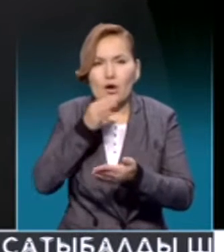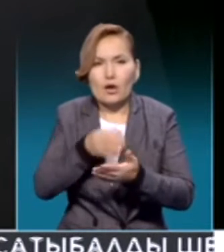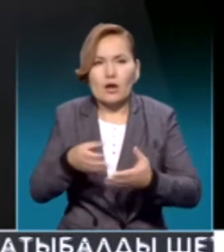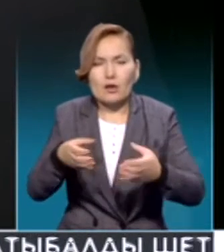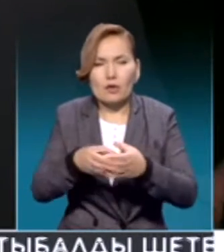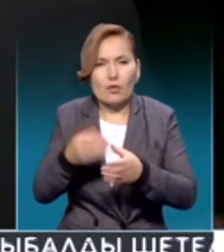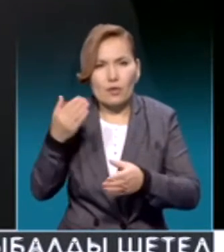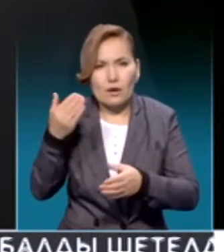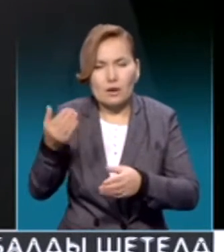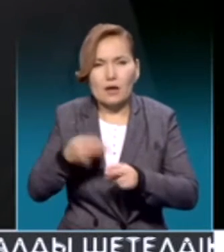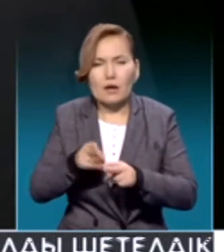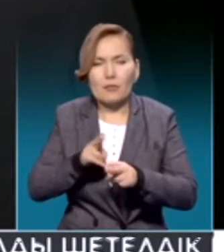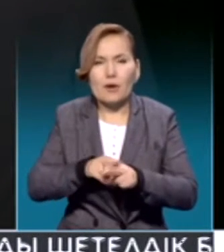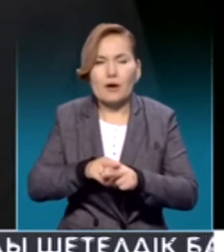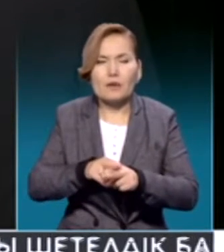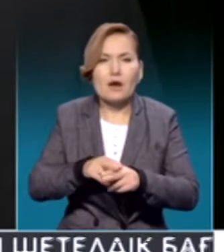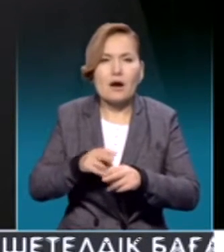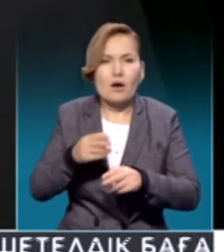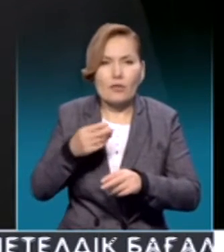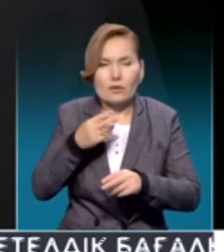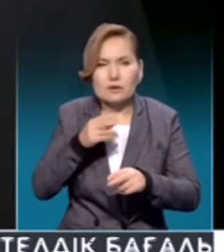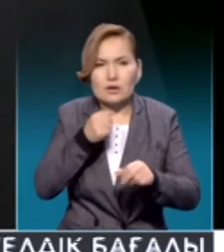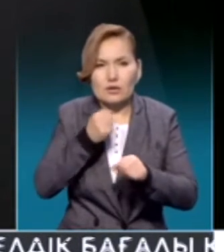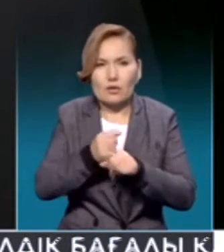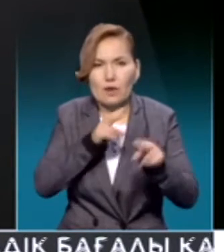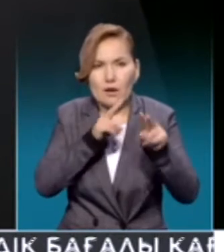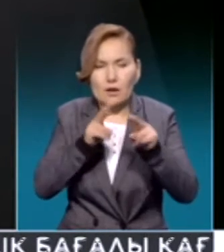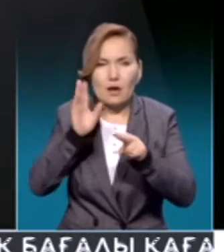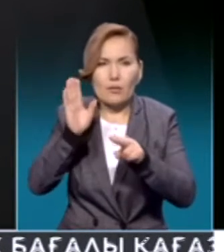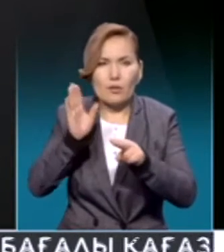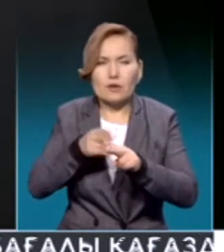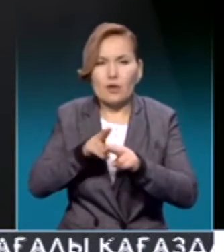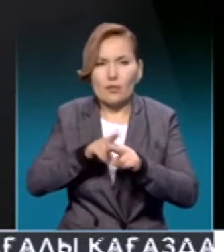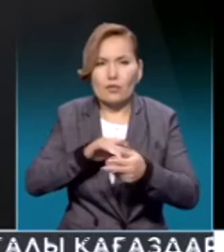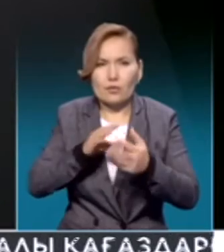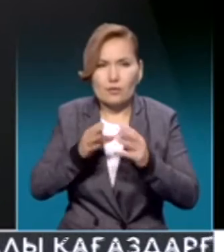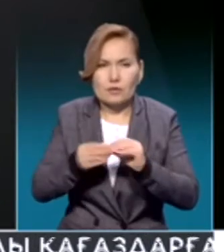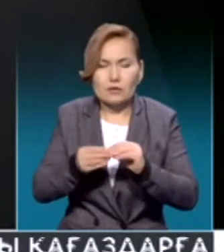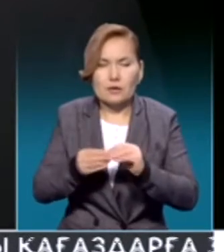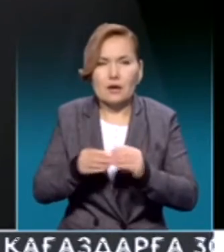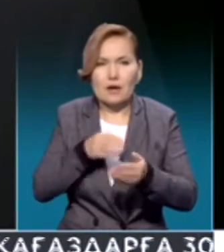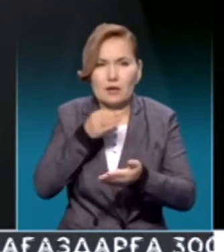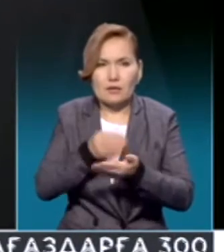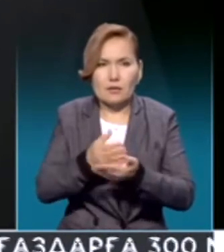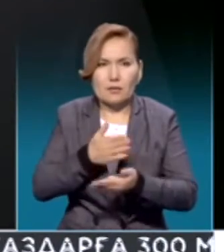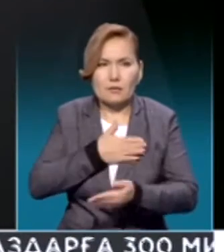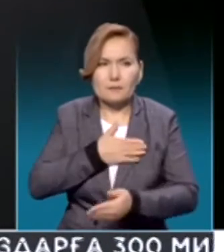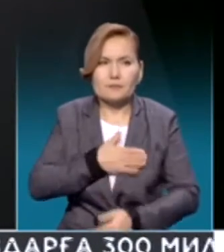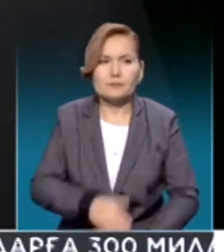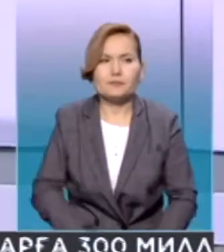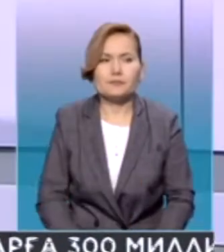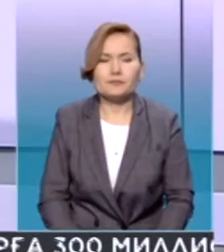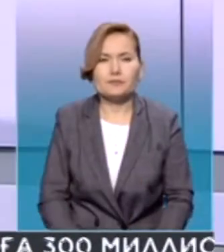өкілдері ахуалды қатаң бақылауда ұстап отыр. Саламат. Рахмет, Жандос.